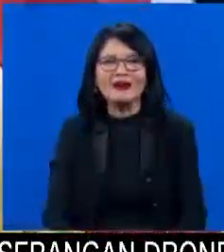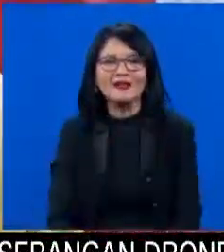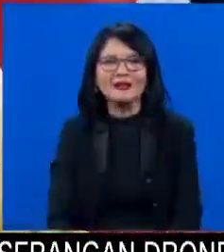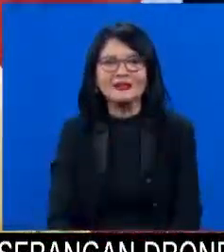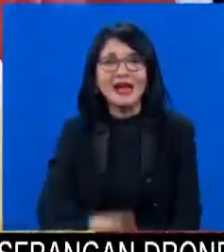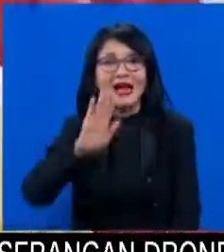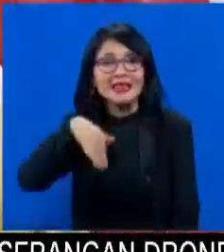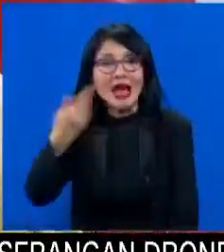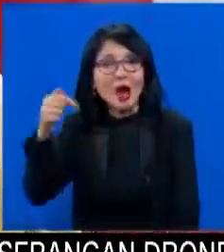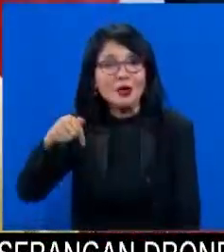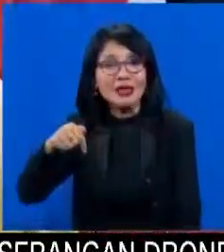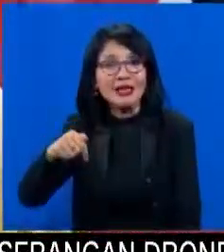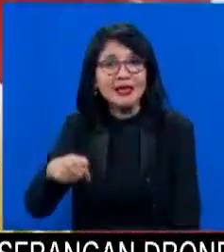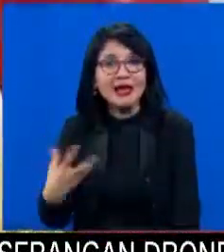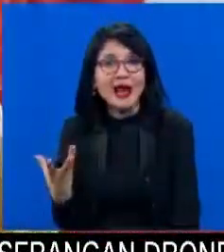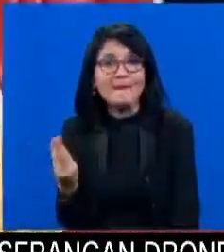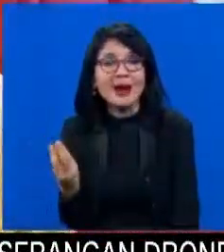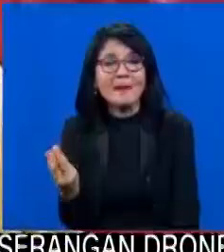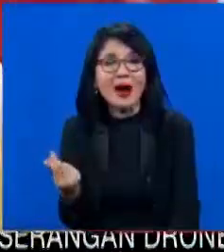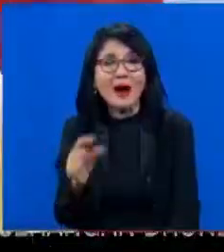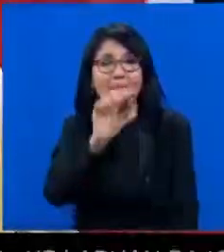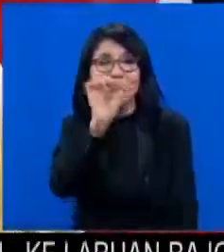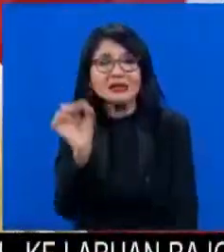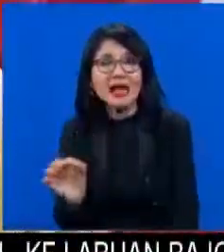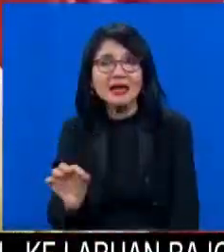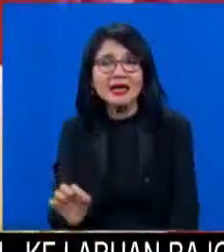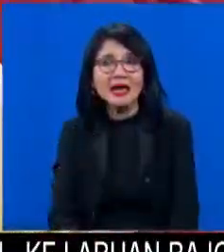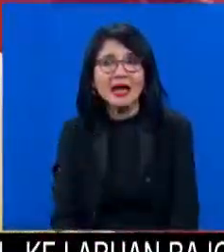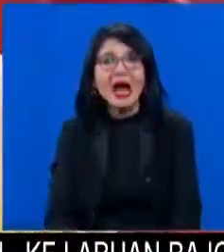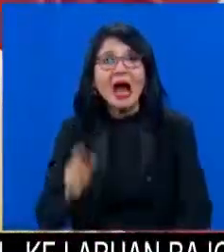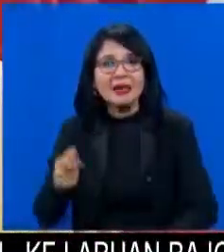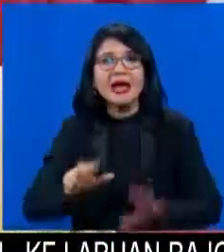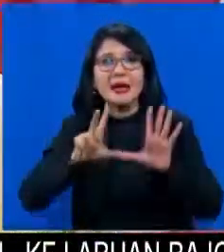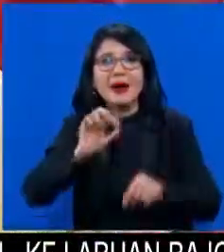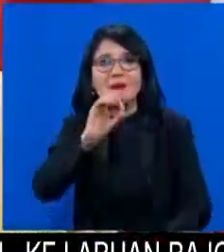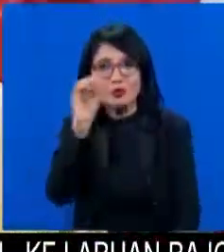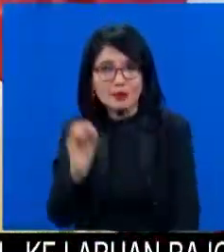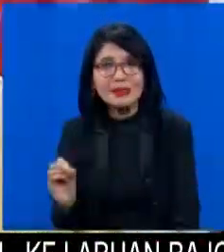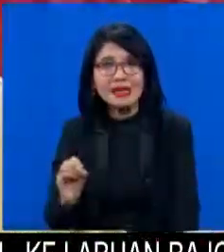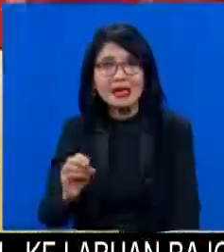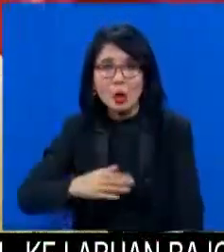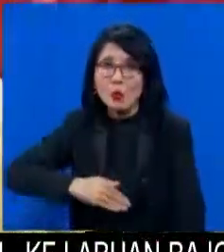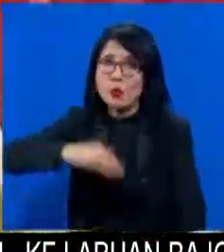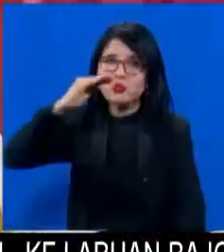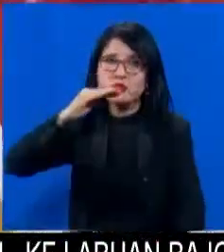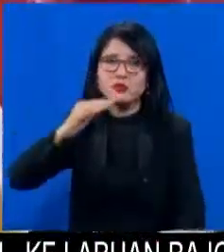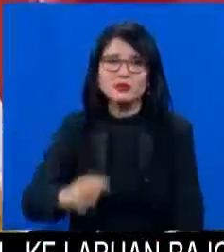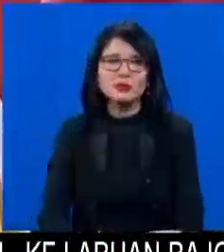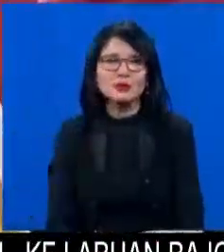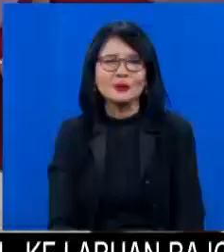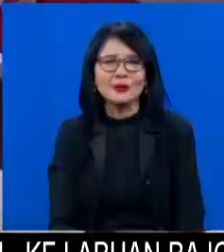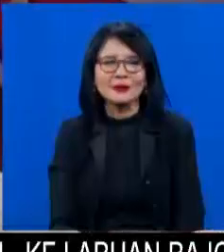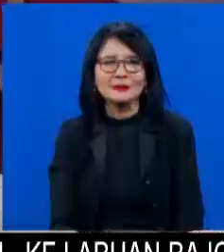Tahun ini lebih besar gimana bang? Berapa persen? Ada 80%. 80% meningkat? 80%